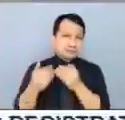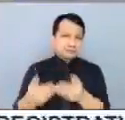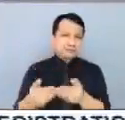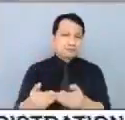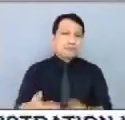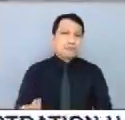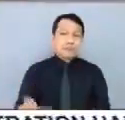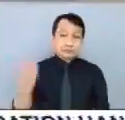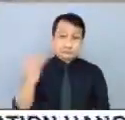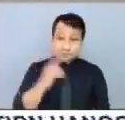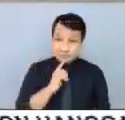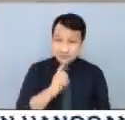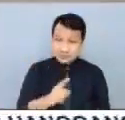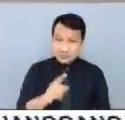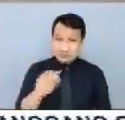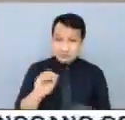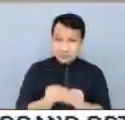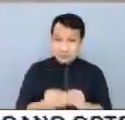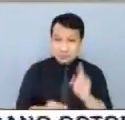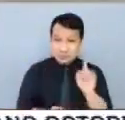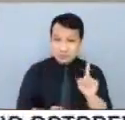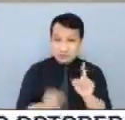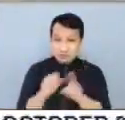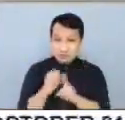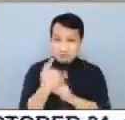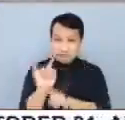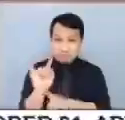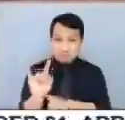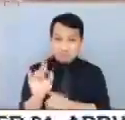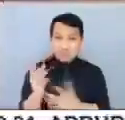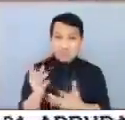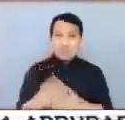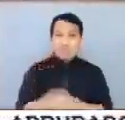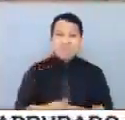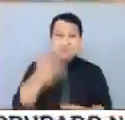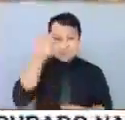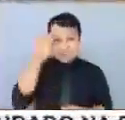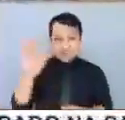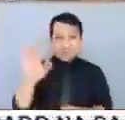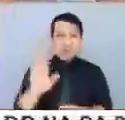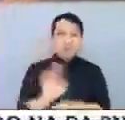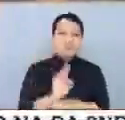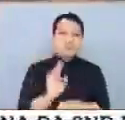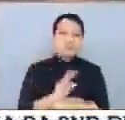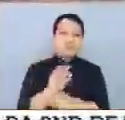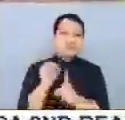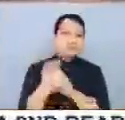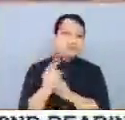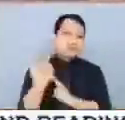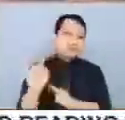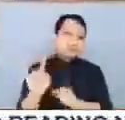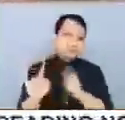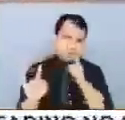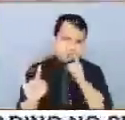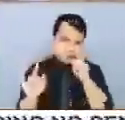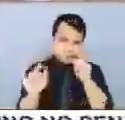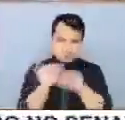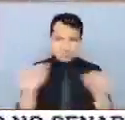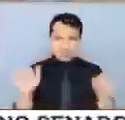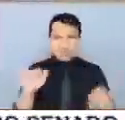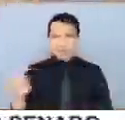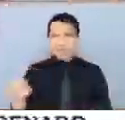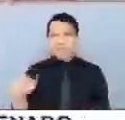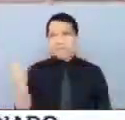at ni President Duterte as Vice President, medyo palpak siya kasi the usual meeting, di ba, na hindi naman pinapansin na yung gano'n.